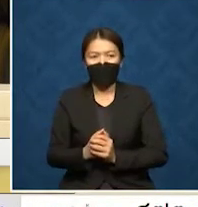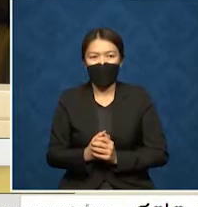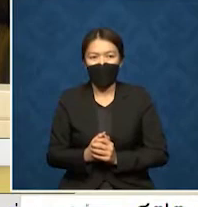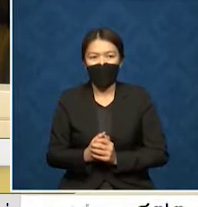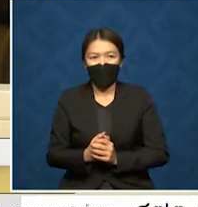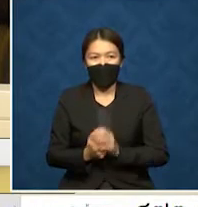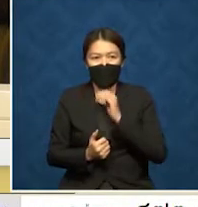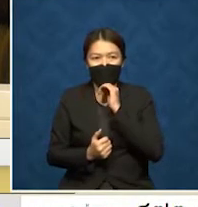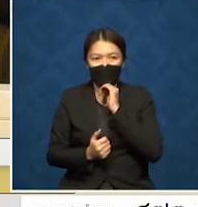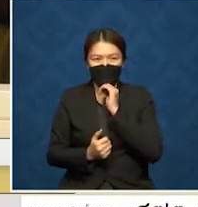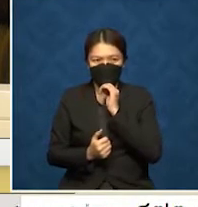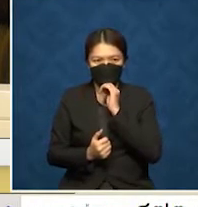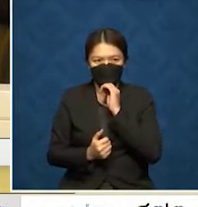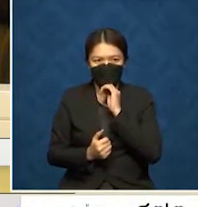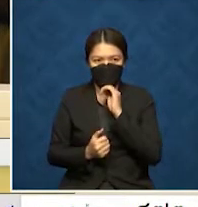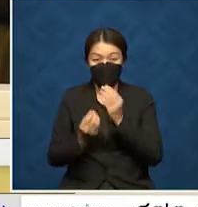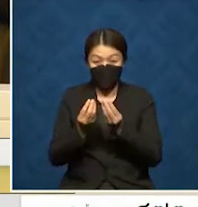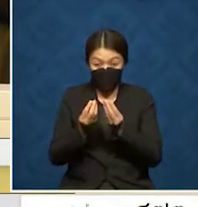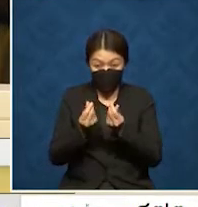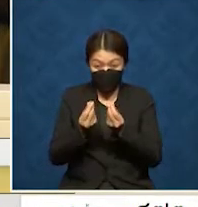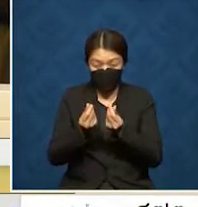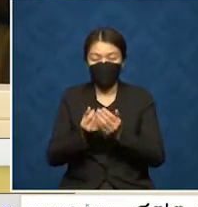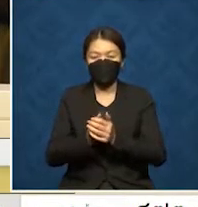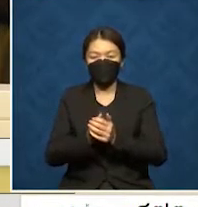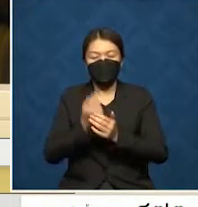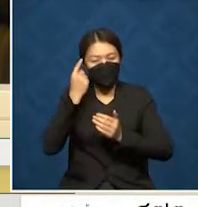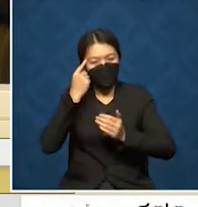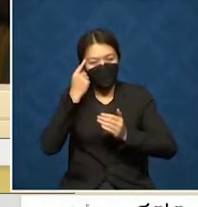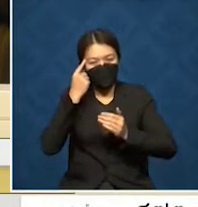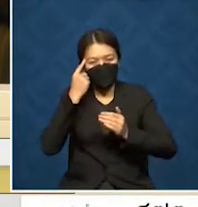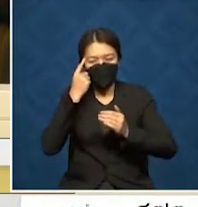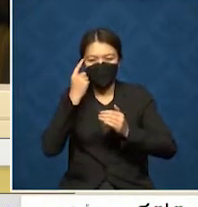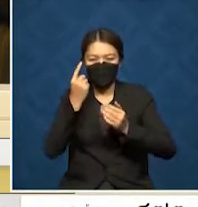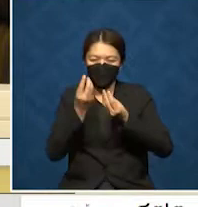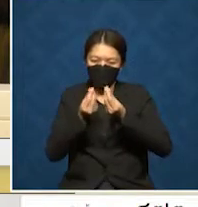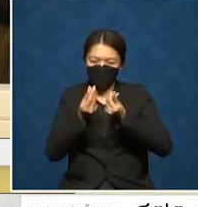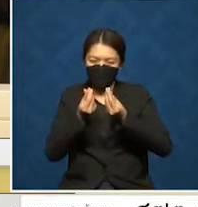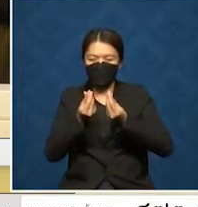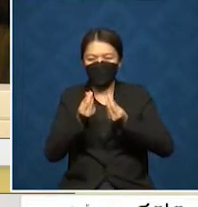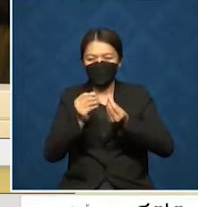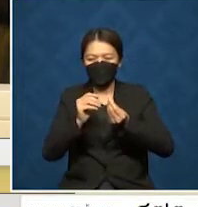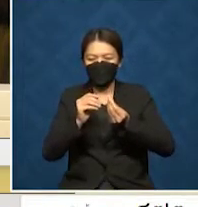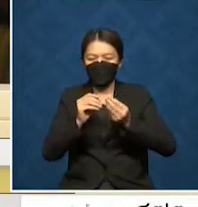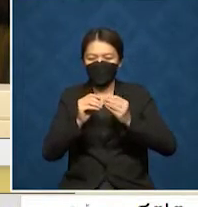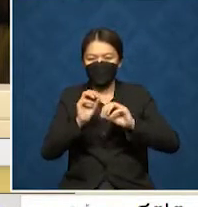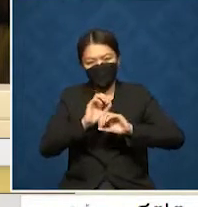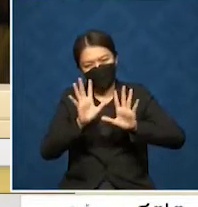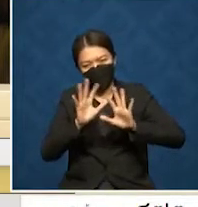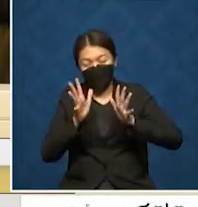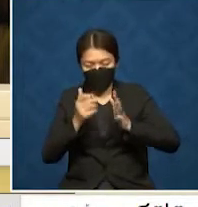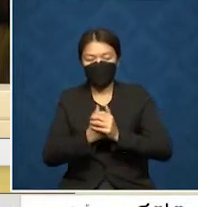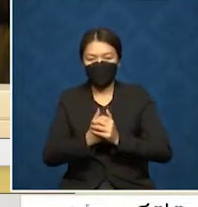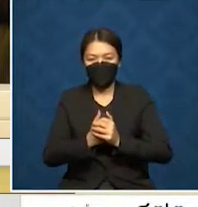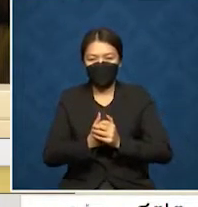เป็นความคาดเคลื่อนซึ่งตัวเลขที่ท่านได้นำมาใช้เป็นตัวเล